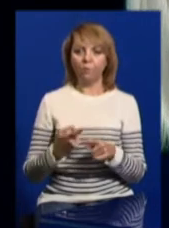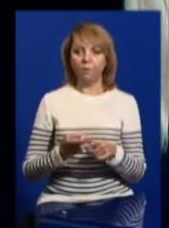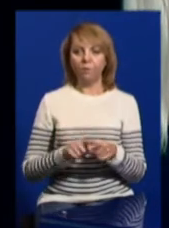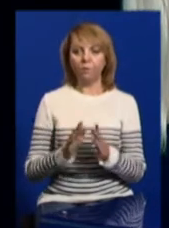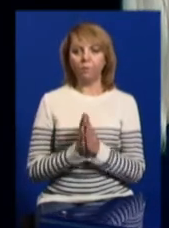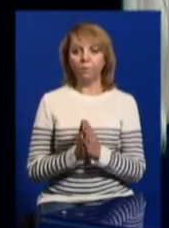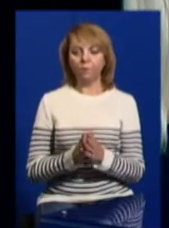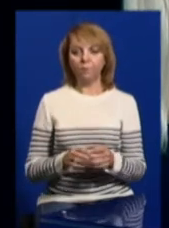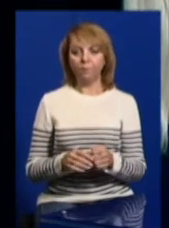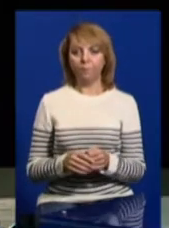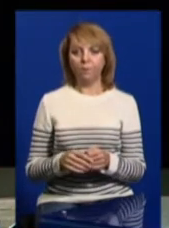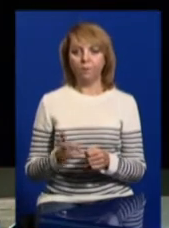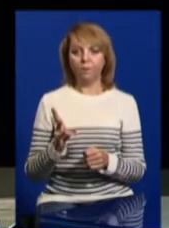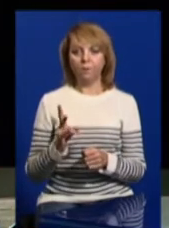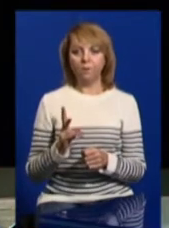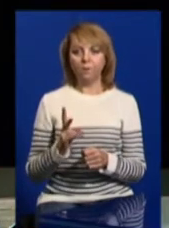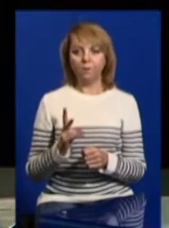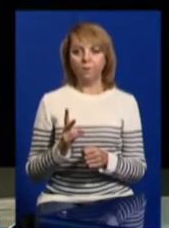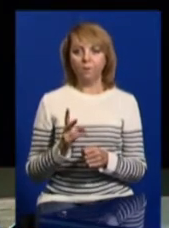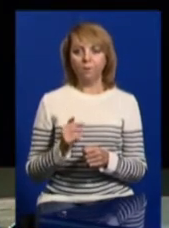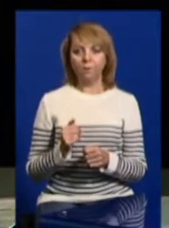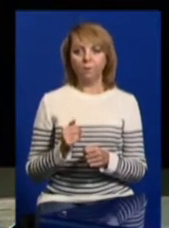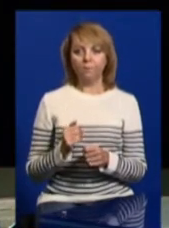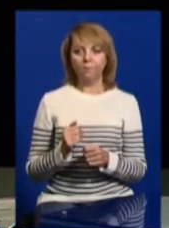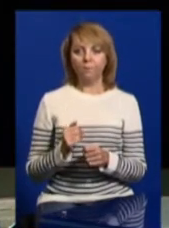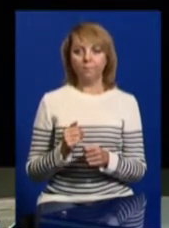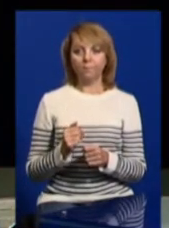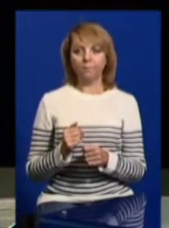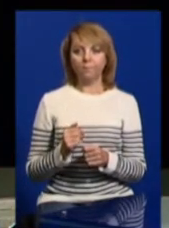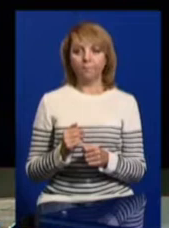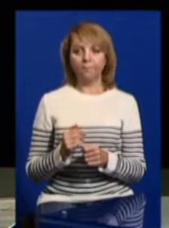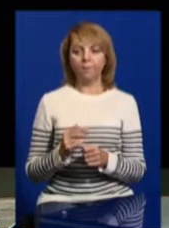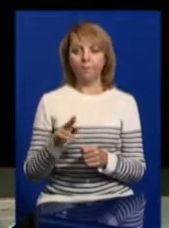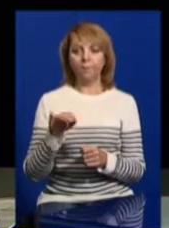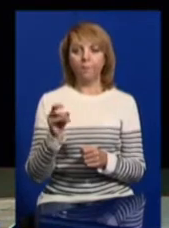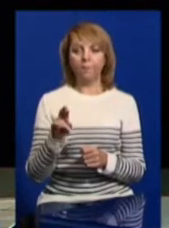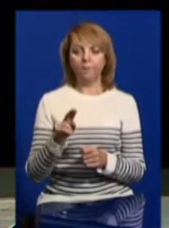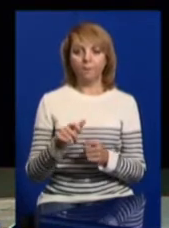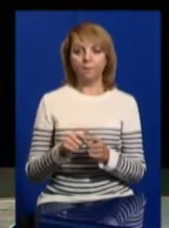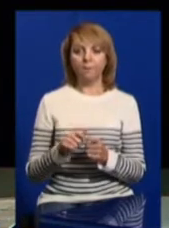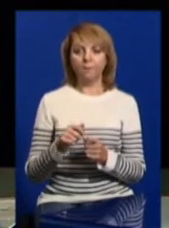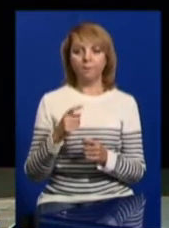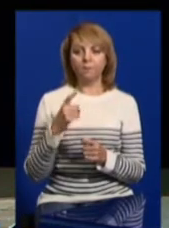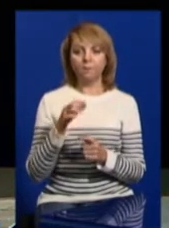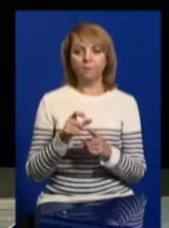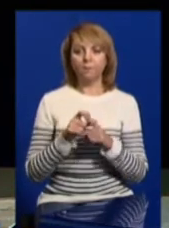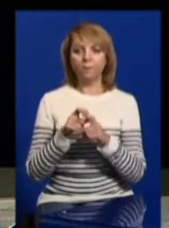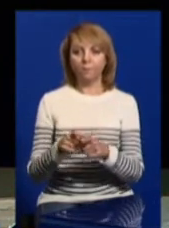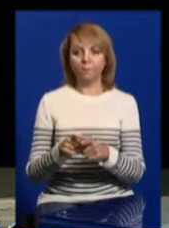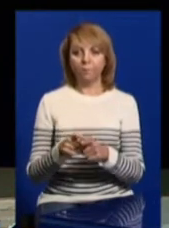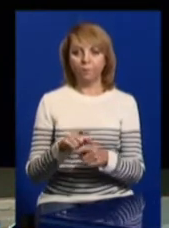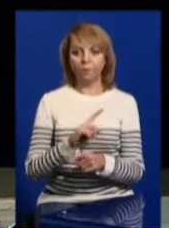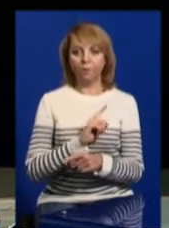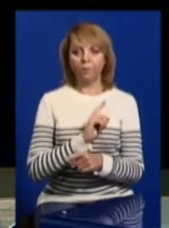клопотань? Так, на жаль, не на жаль, а пан Перепелиця, він заявив дуже об'ємне